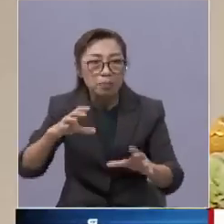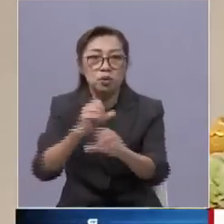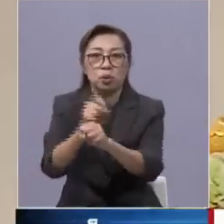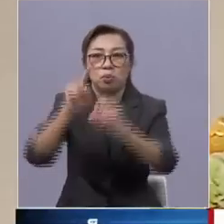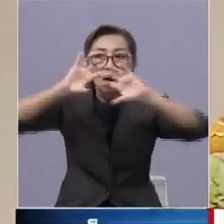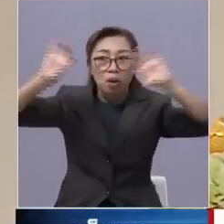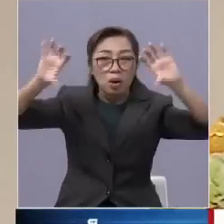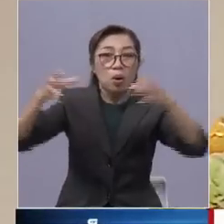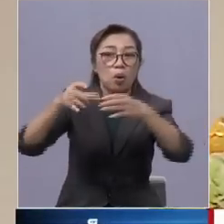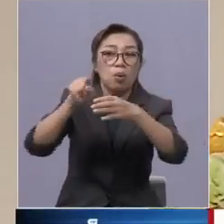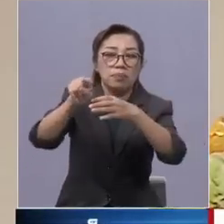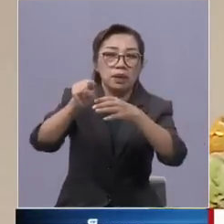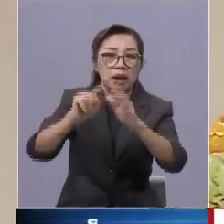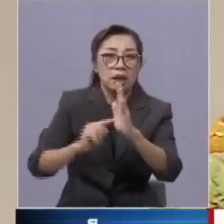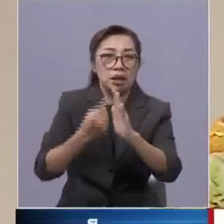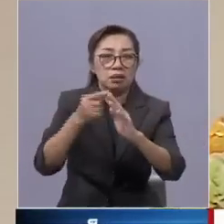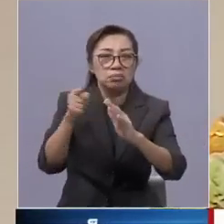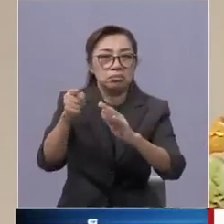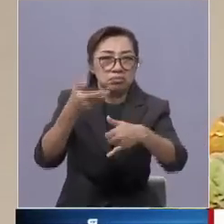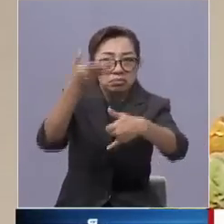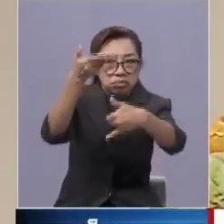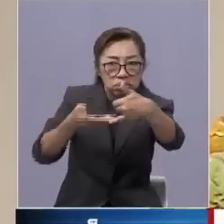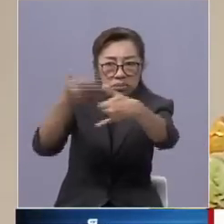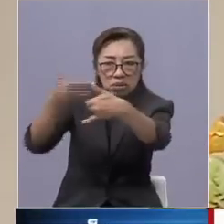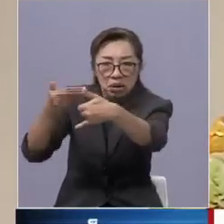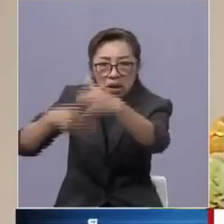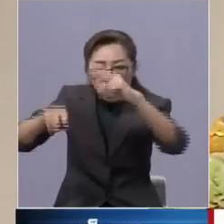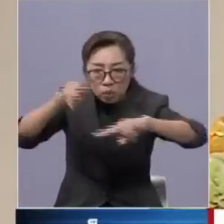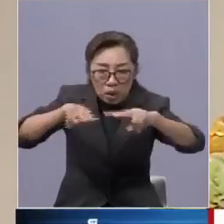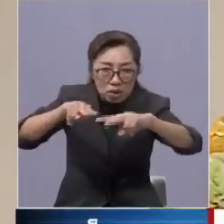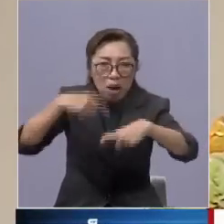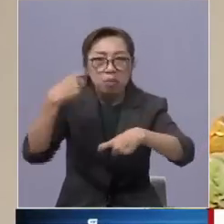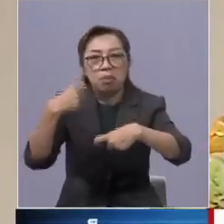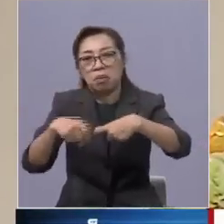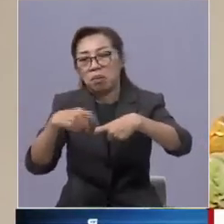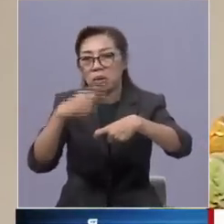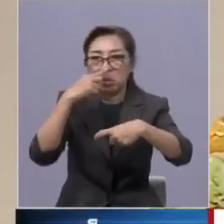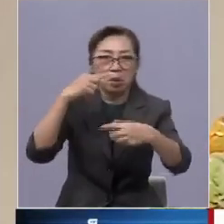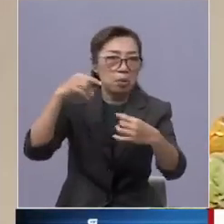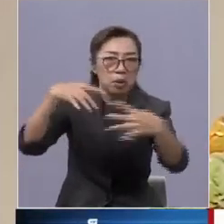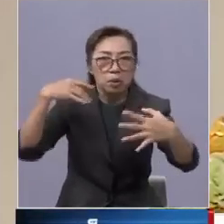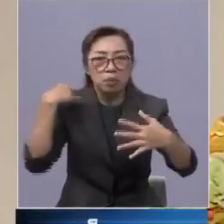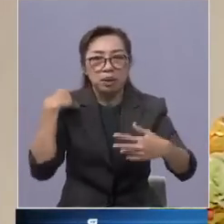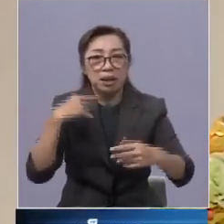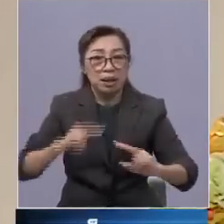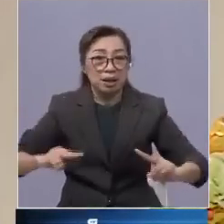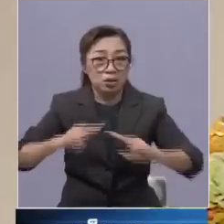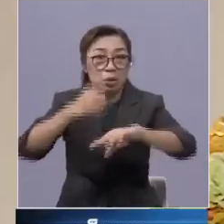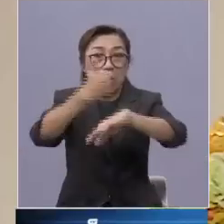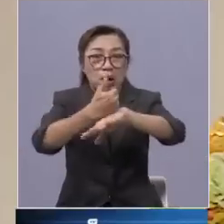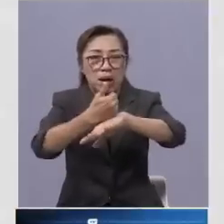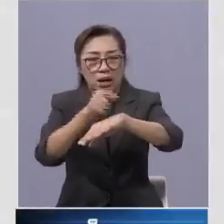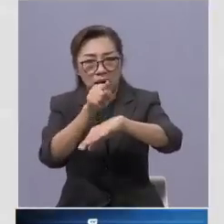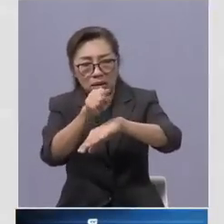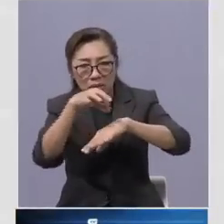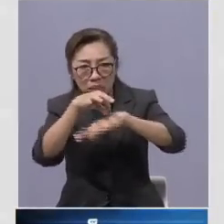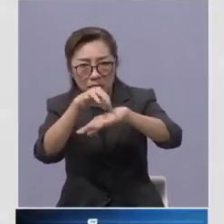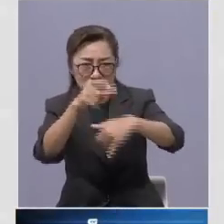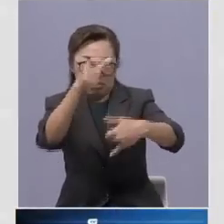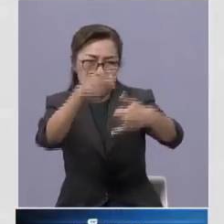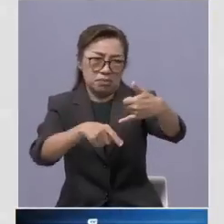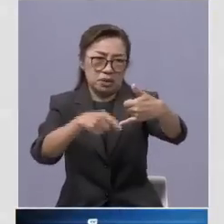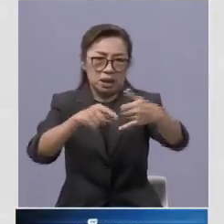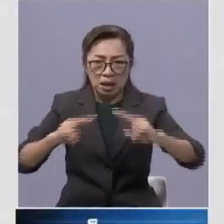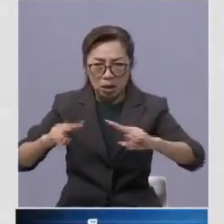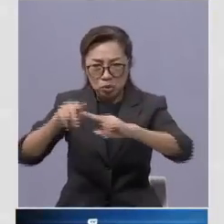ม.ชุดนี้เนี่ยแค่เรื่องตรวจสอบคุณสมบัติก็สับสนละนะฮะ2ความเหมาะสมกับตำแหน่งเนี่ยไม่ต้องพูดถึงเลยบางคนอาจจะไม่ได้เหมาะกับงาน